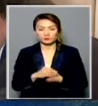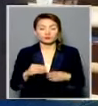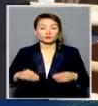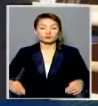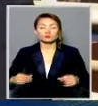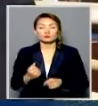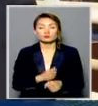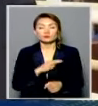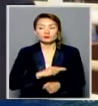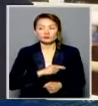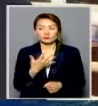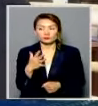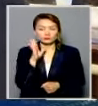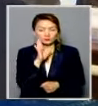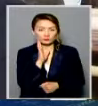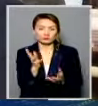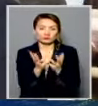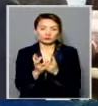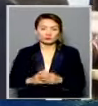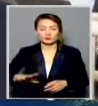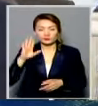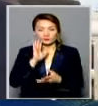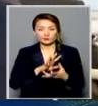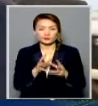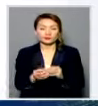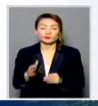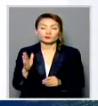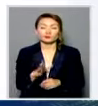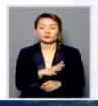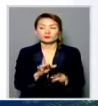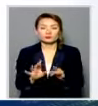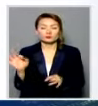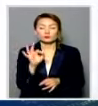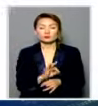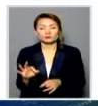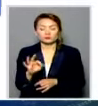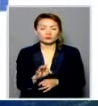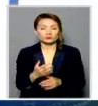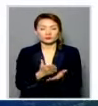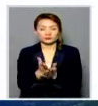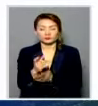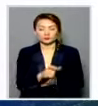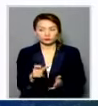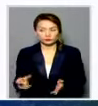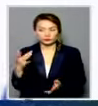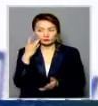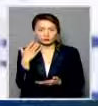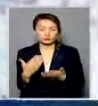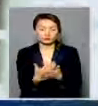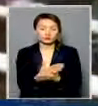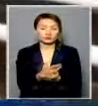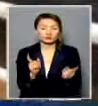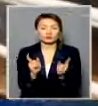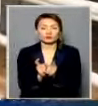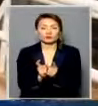пассажирского транспорта, питьевого и технического водоснабжения. Было отмечено, что вопросы и обращения граждан, обратившихся на